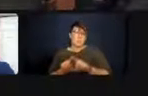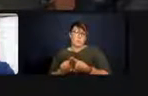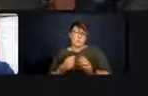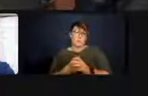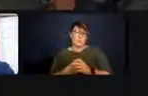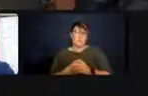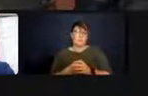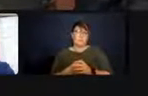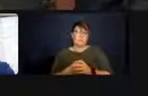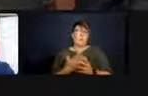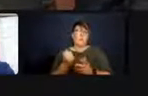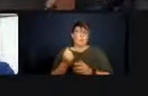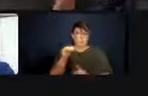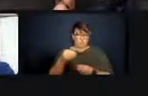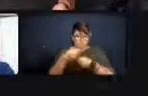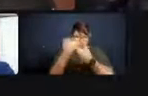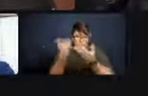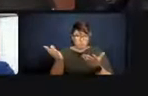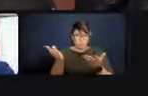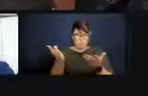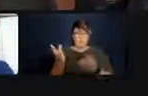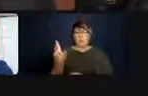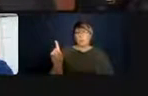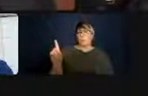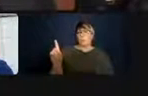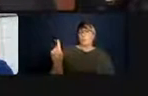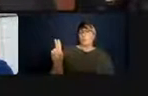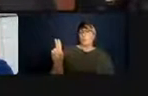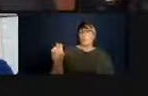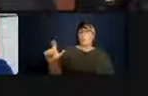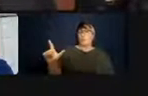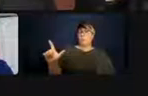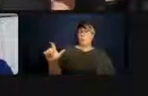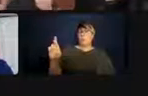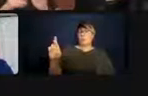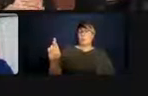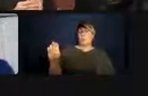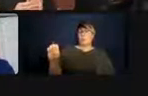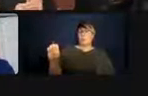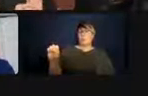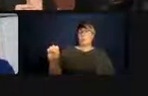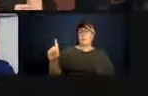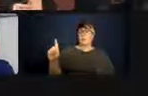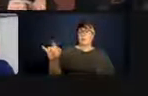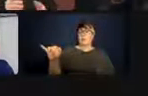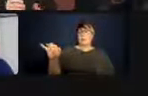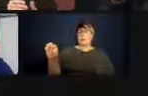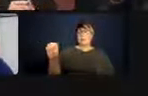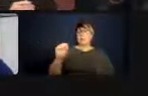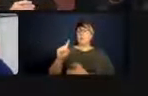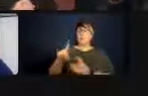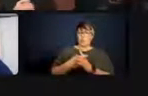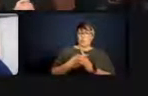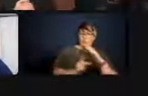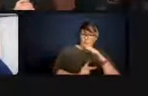تريد ترايل ميدل أو مدرسة إيكو ترايل ميدل